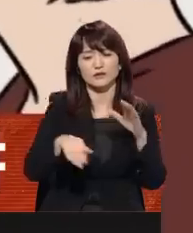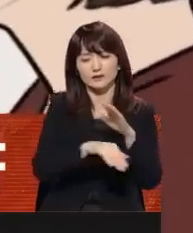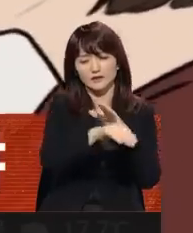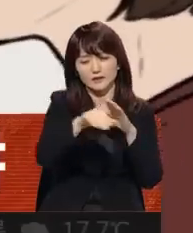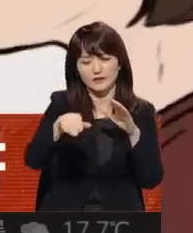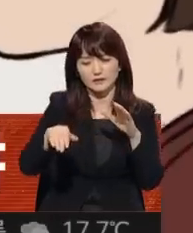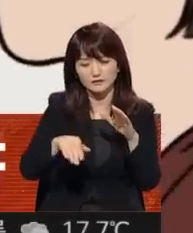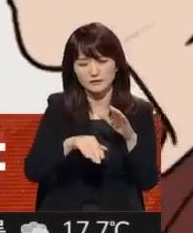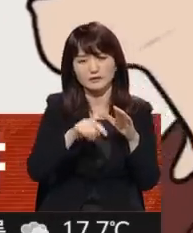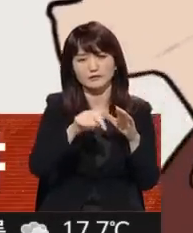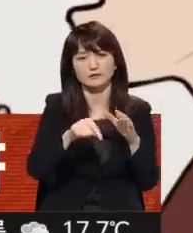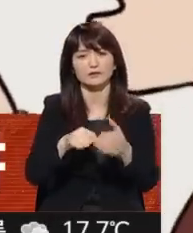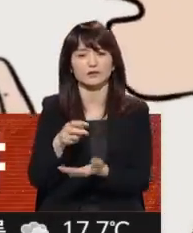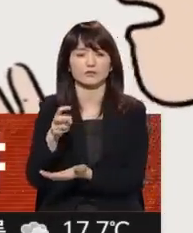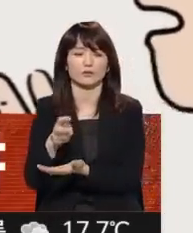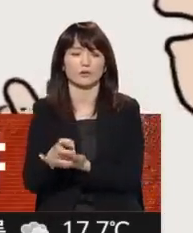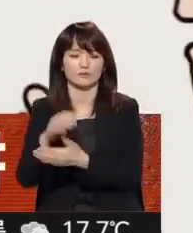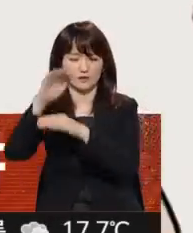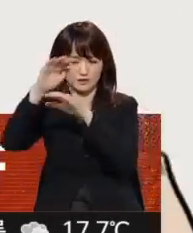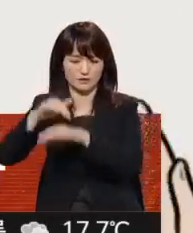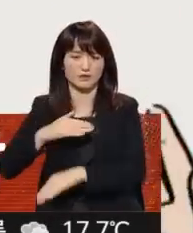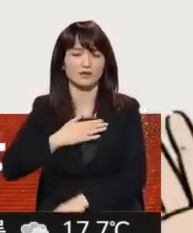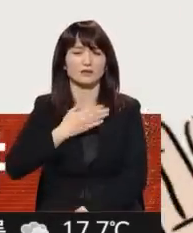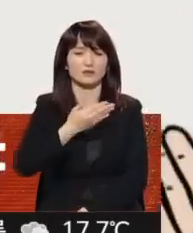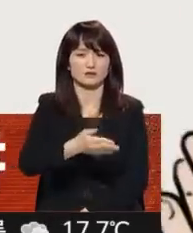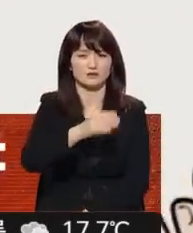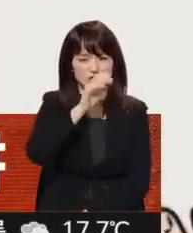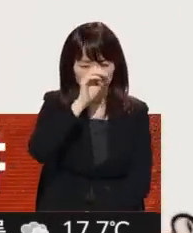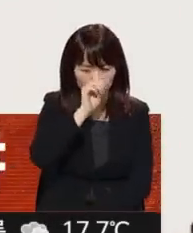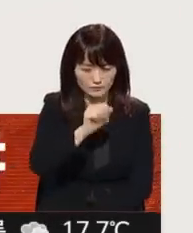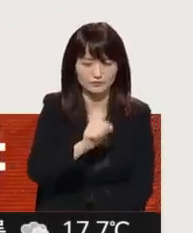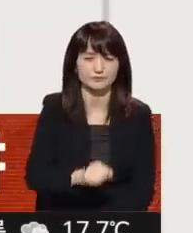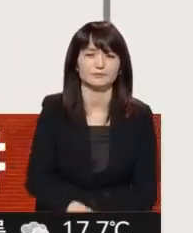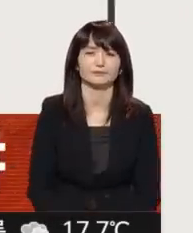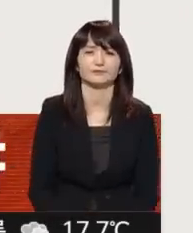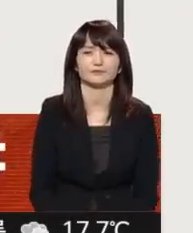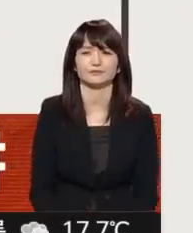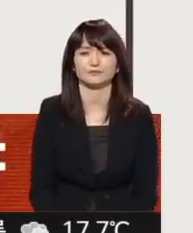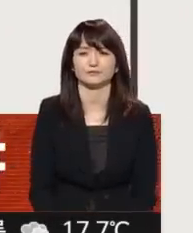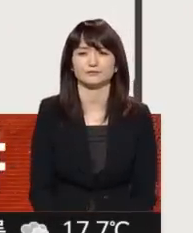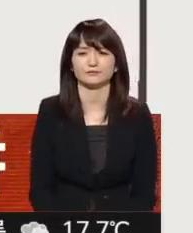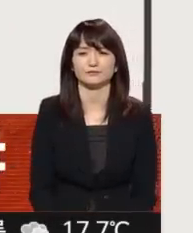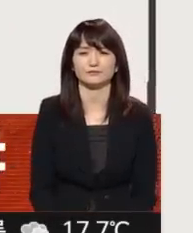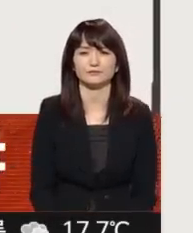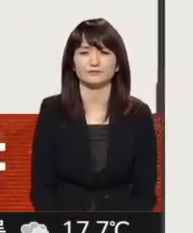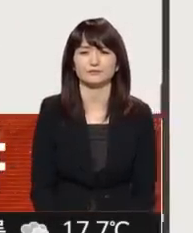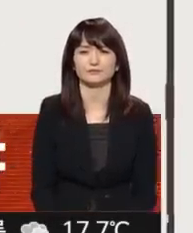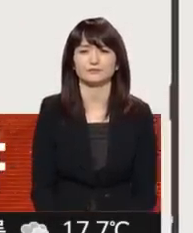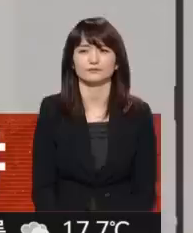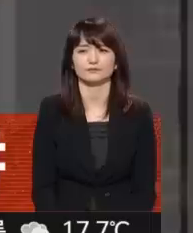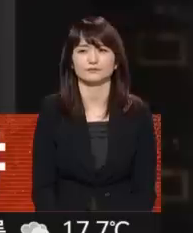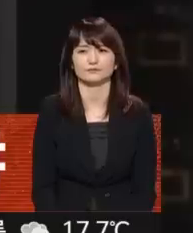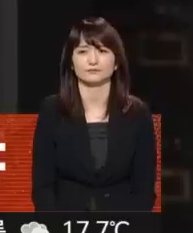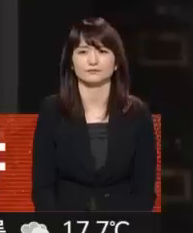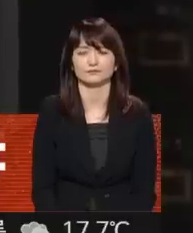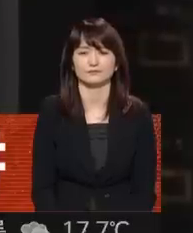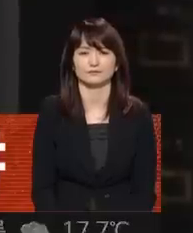내용을 좀 알려 줬으면 좋겠다는 말씀 꼭 드리도록 하겠습니다 그렇다고 일단 뭐 만나는